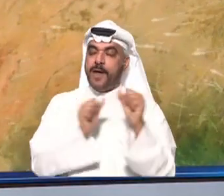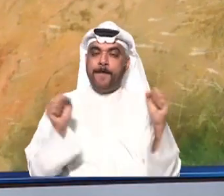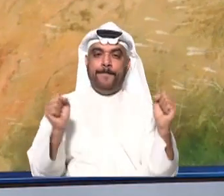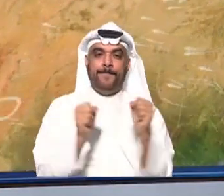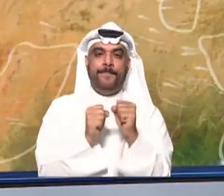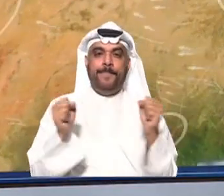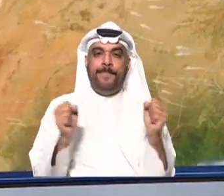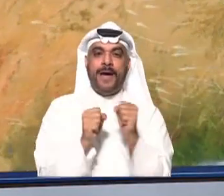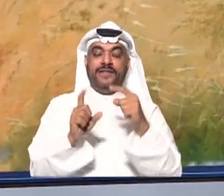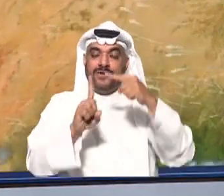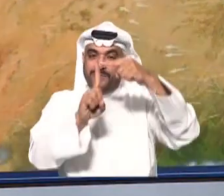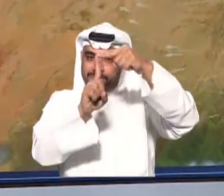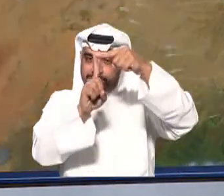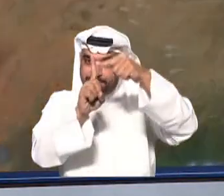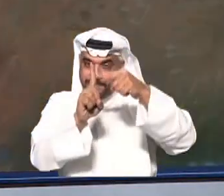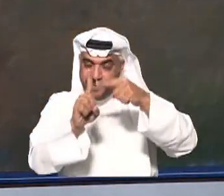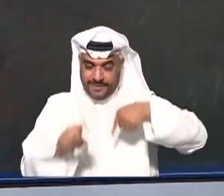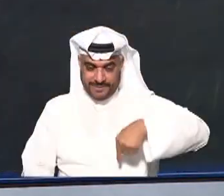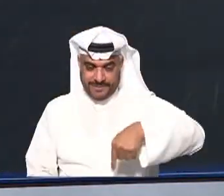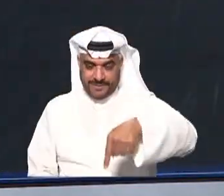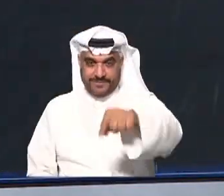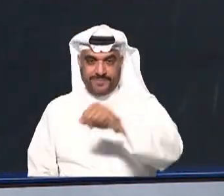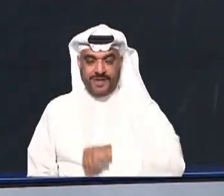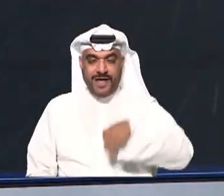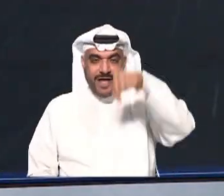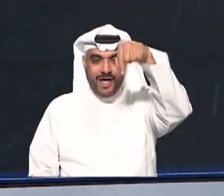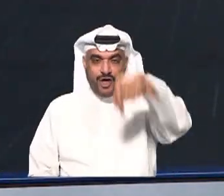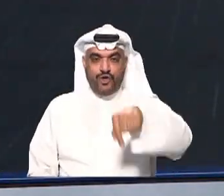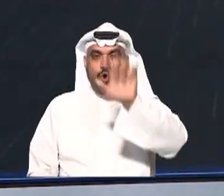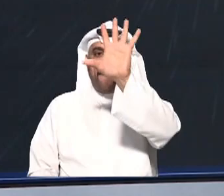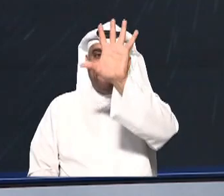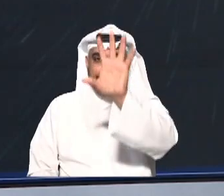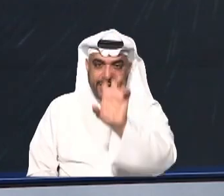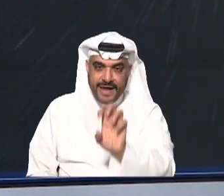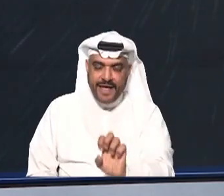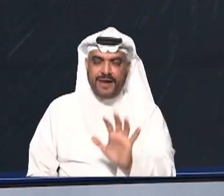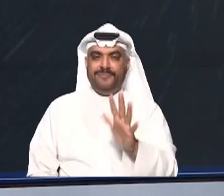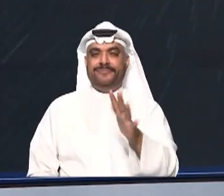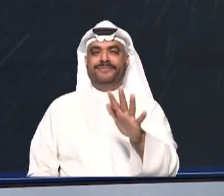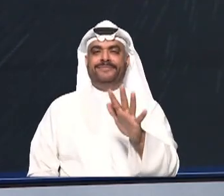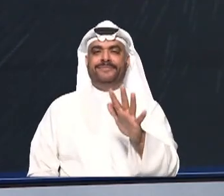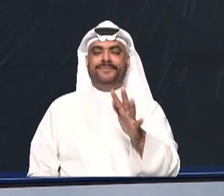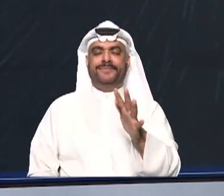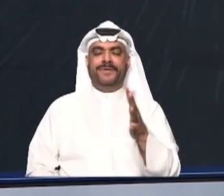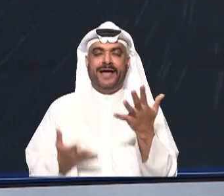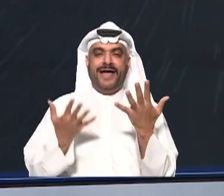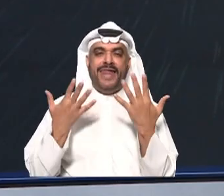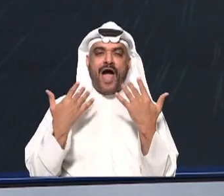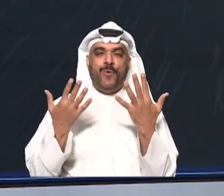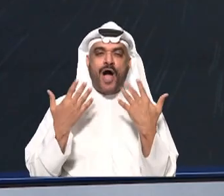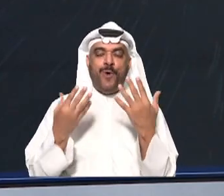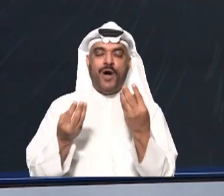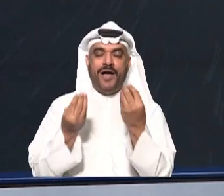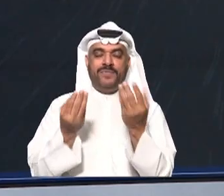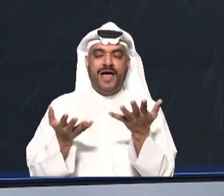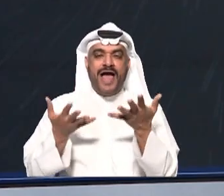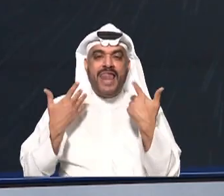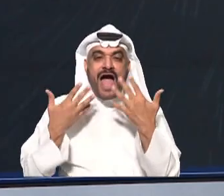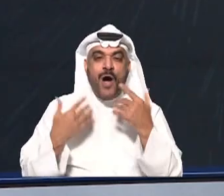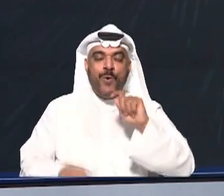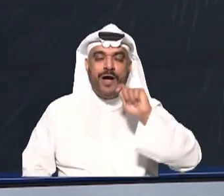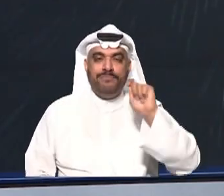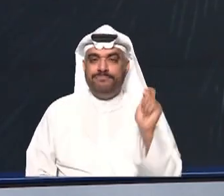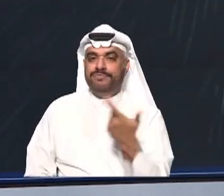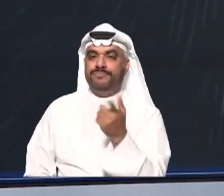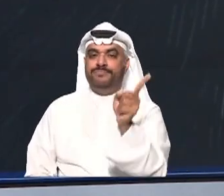درجات الحرارة خلال الأيام المقبلة. الليلة طقس معتدل واستمرار للرياح الشمالية الغربية خفيفة إلى معتدل السرعة،